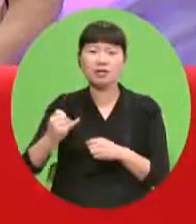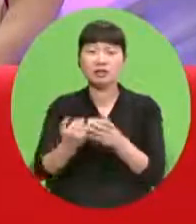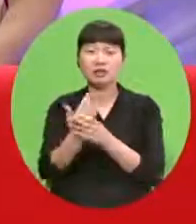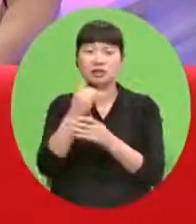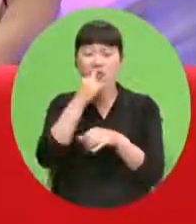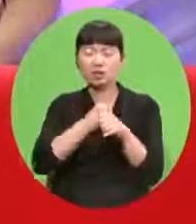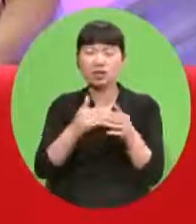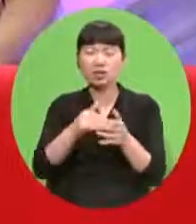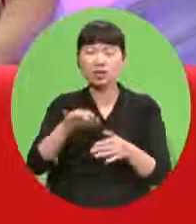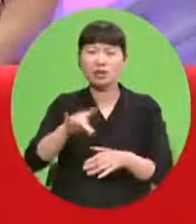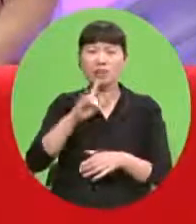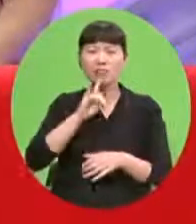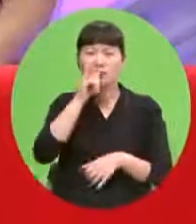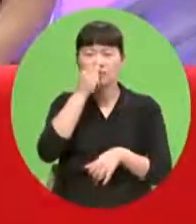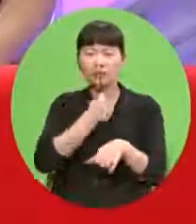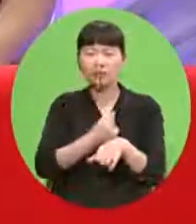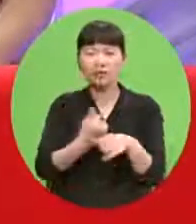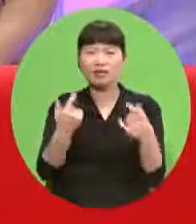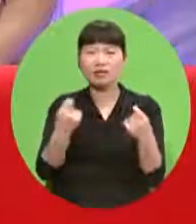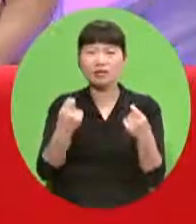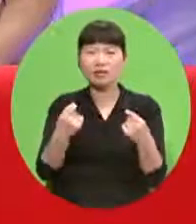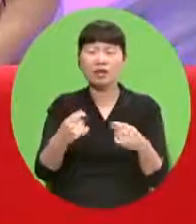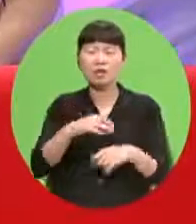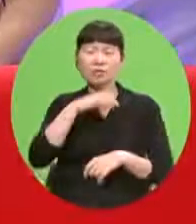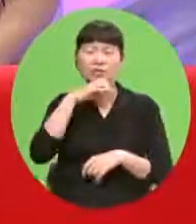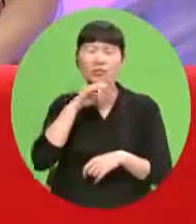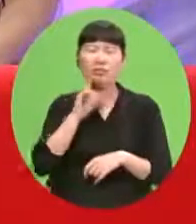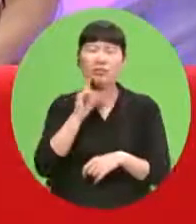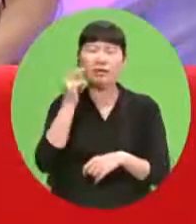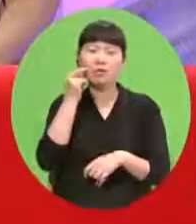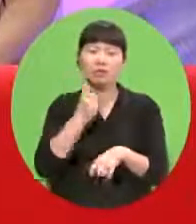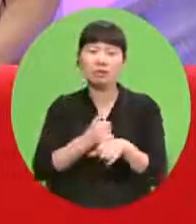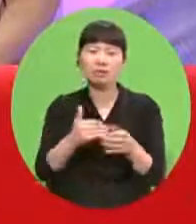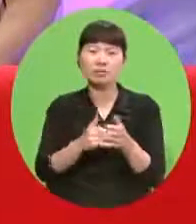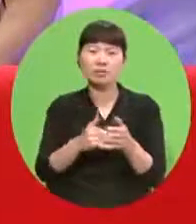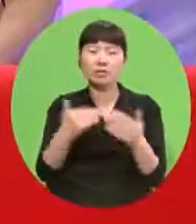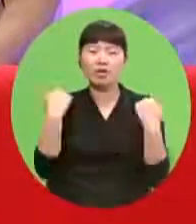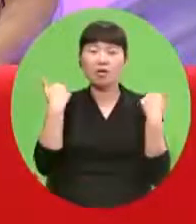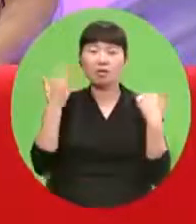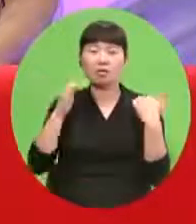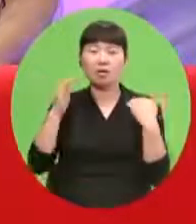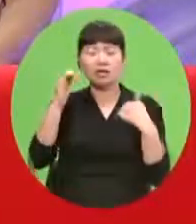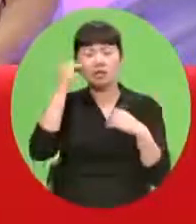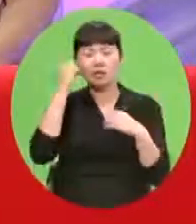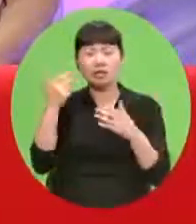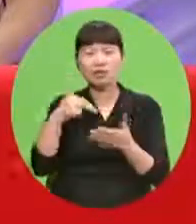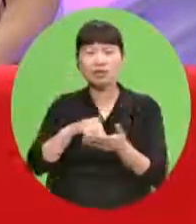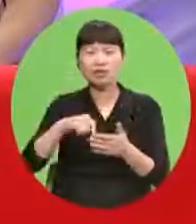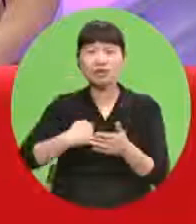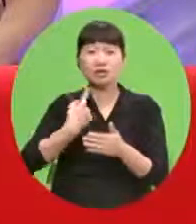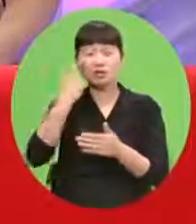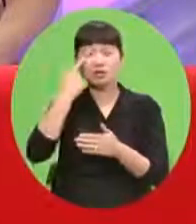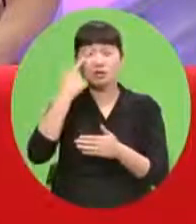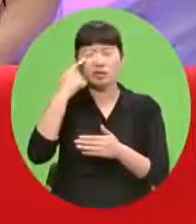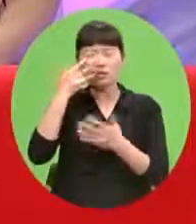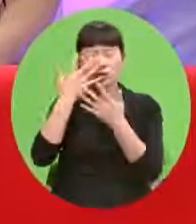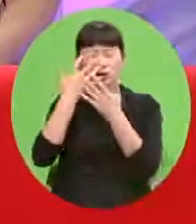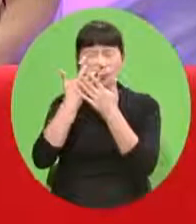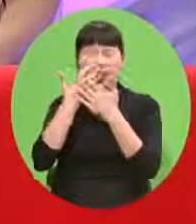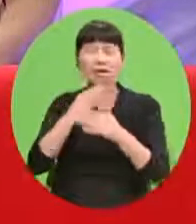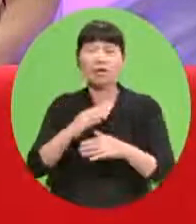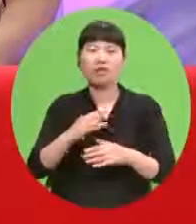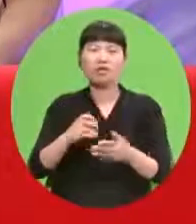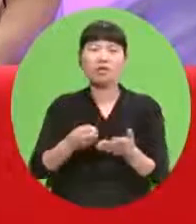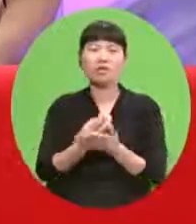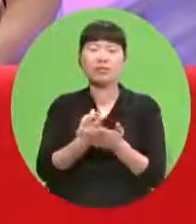제가 말씀드렸듯이 애들은 이 그 불평을 얘기를 못합니다. 네. 그렇죠. 어른인데 아침에 자고 일어나서 자기 눈 한쪽이 안 보인다 그러면 난리